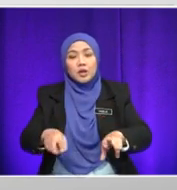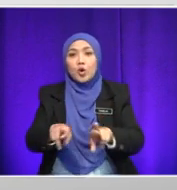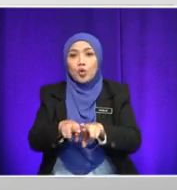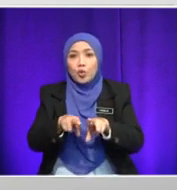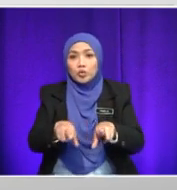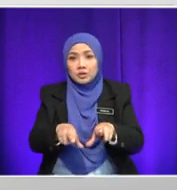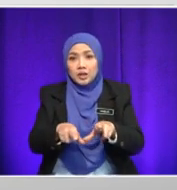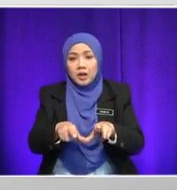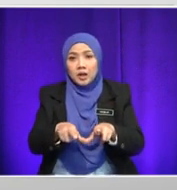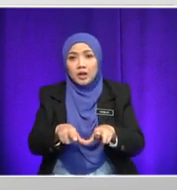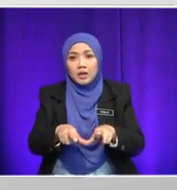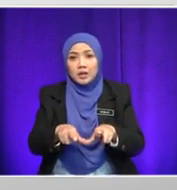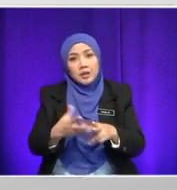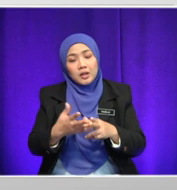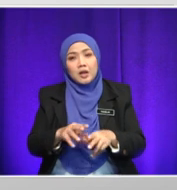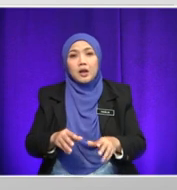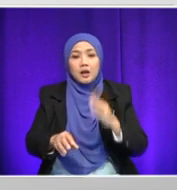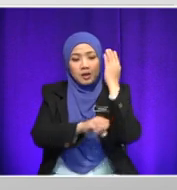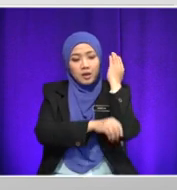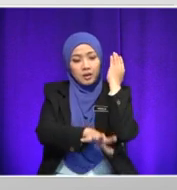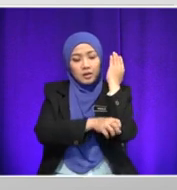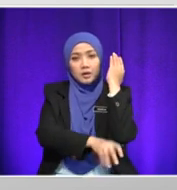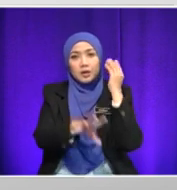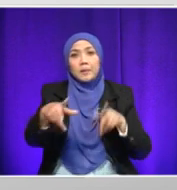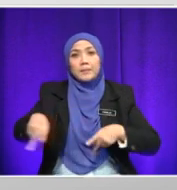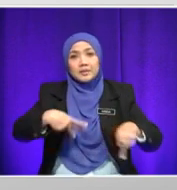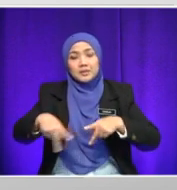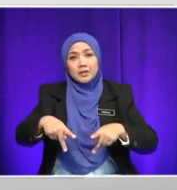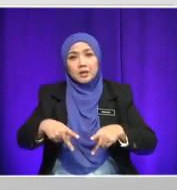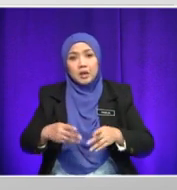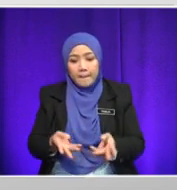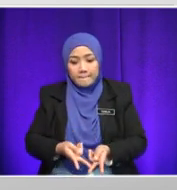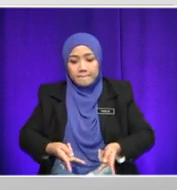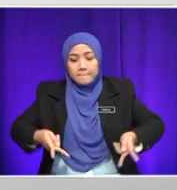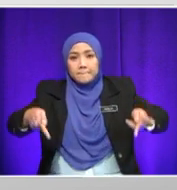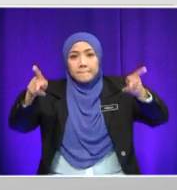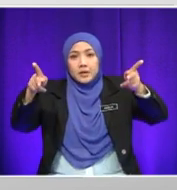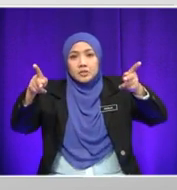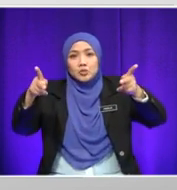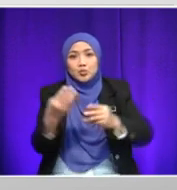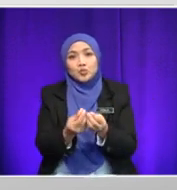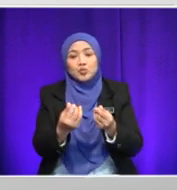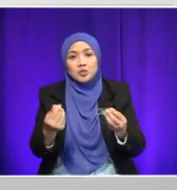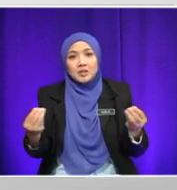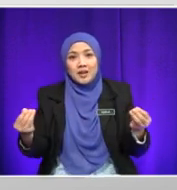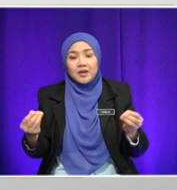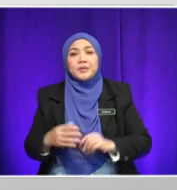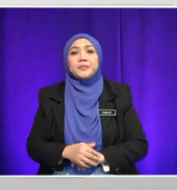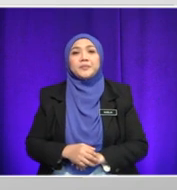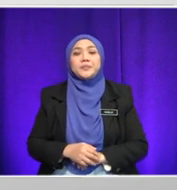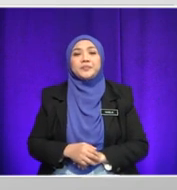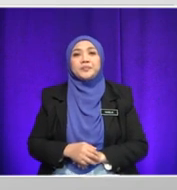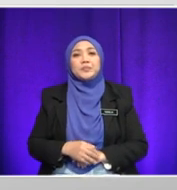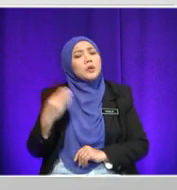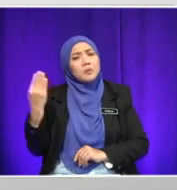Buluh ranting akar dan plastik yang ketiga palsu tanah Paso tanah adalah yang paling biasa digunakan pakai dalam